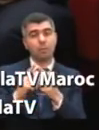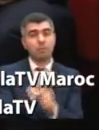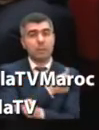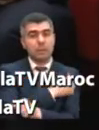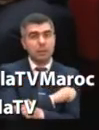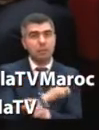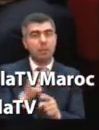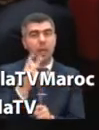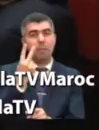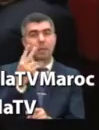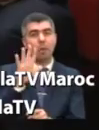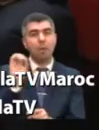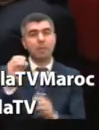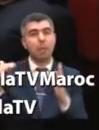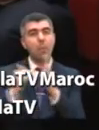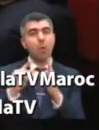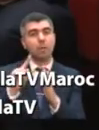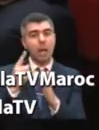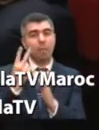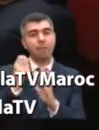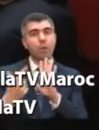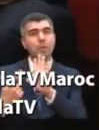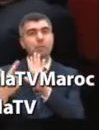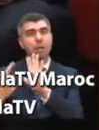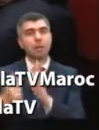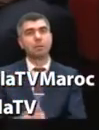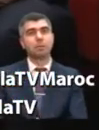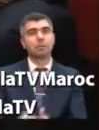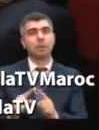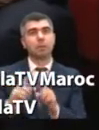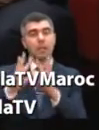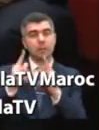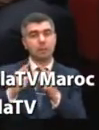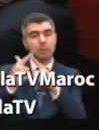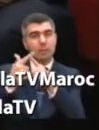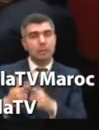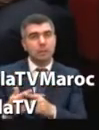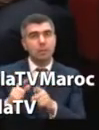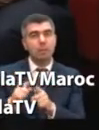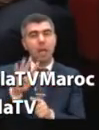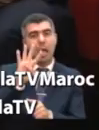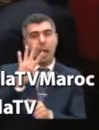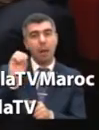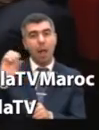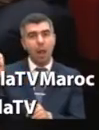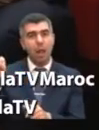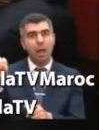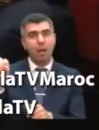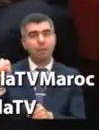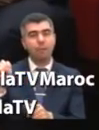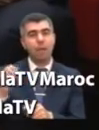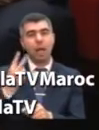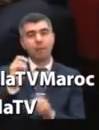والممرضات 250 مليون ديال الدرهم اللي جابتها الحكومه في 2017 رفع من مناصب ماليه 4000 و4000 ما كانش في التاريخ ديال قطاع الصحه